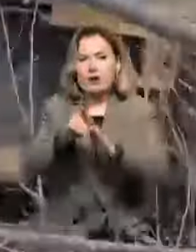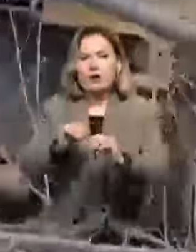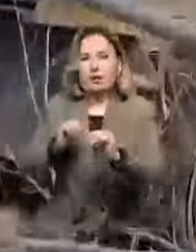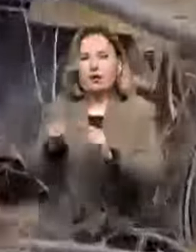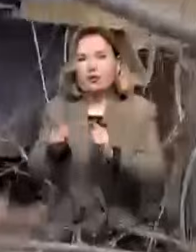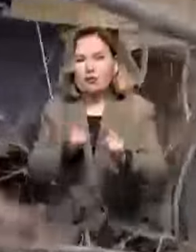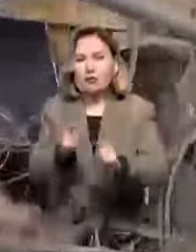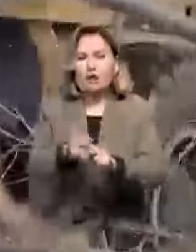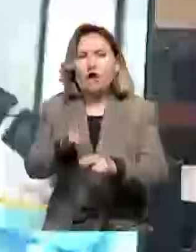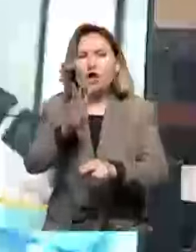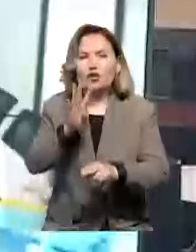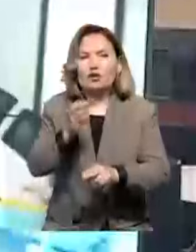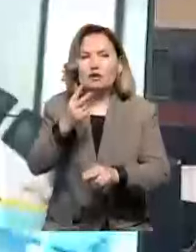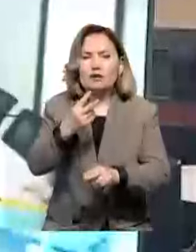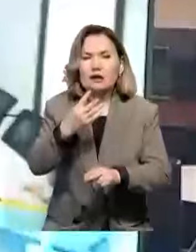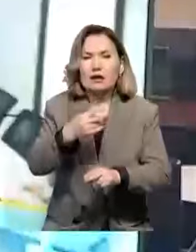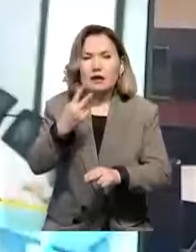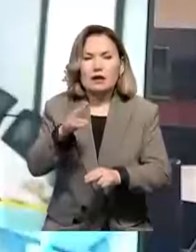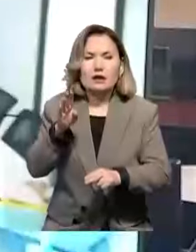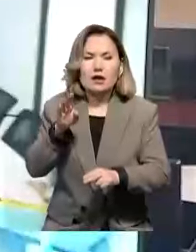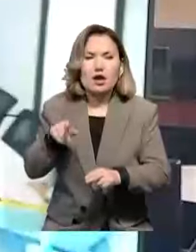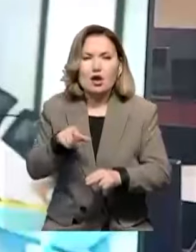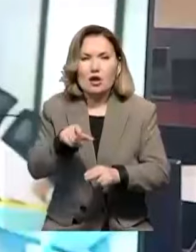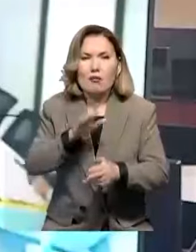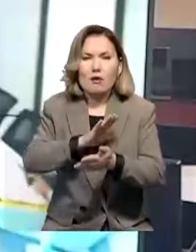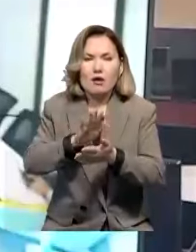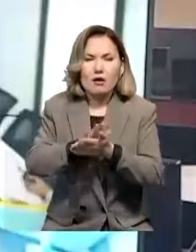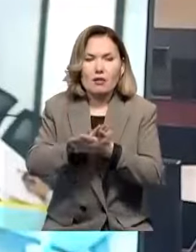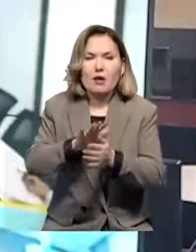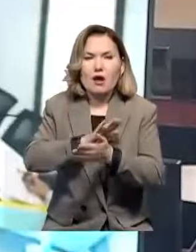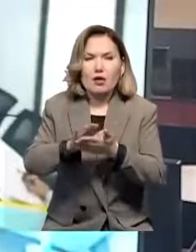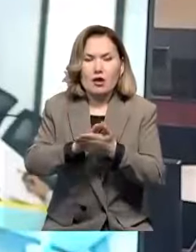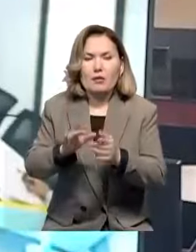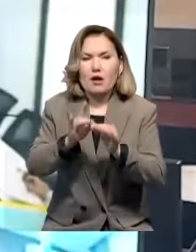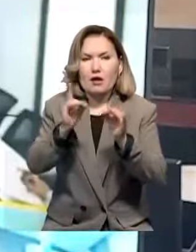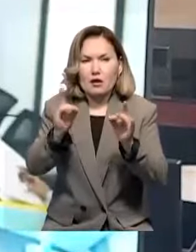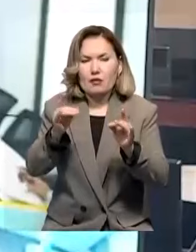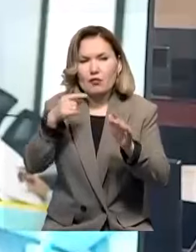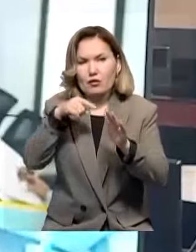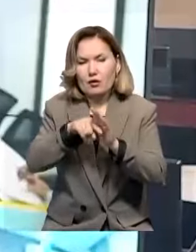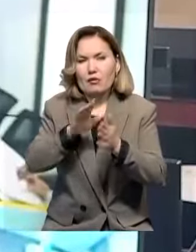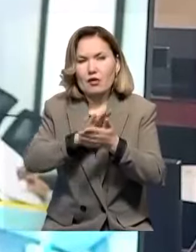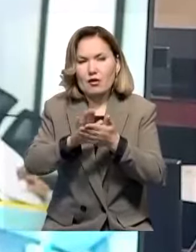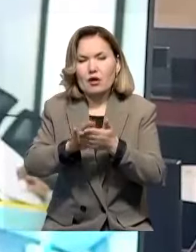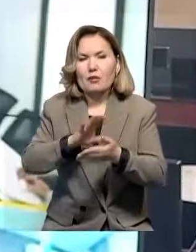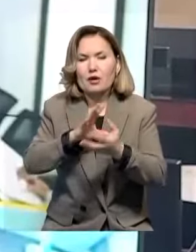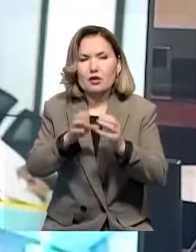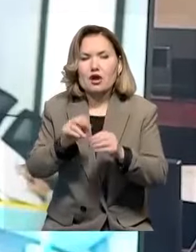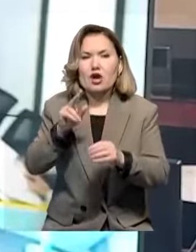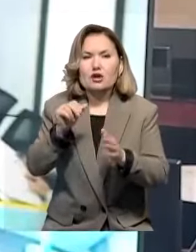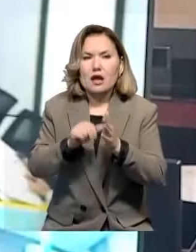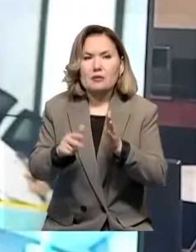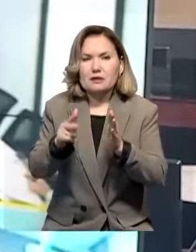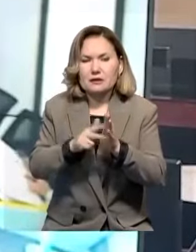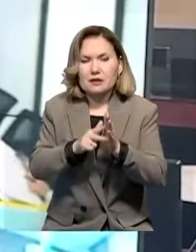дейді мамандар. 442 арық, 71 арна және 447 көпір қар мен қоқыстан тазартылды. 368 мың текше метрден